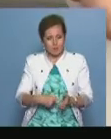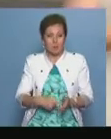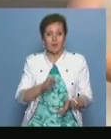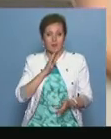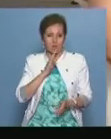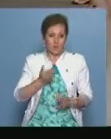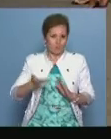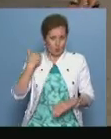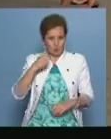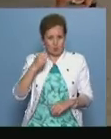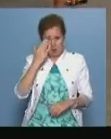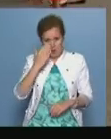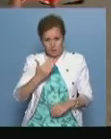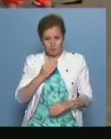поставила